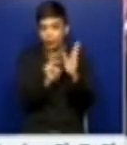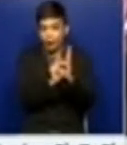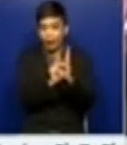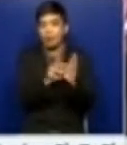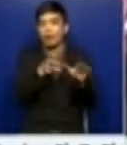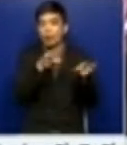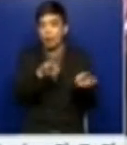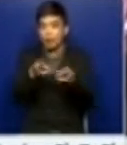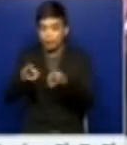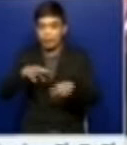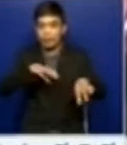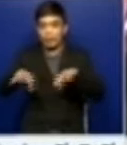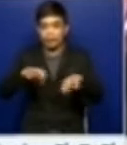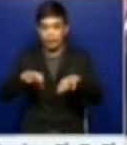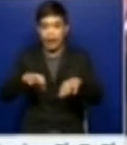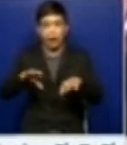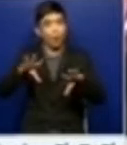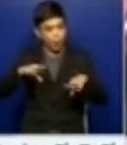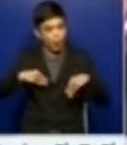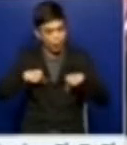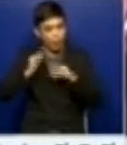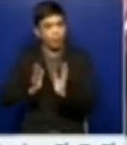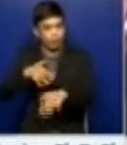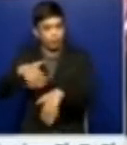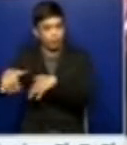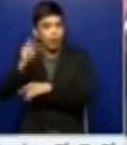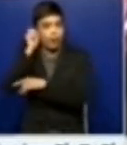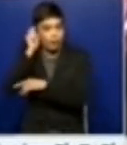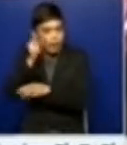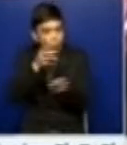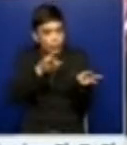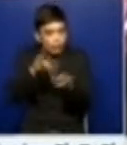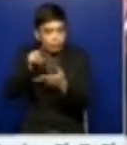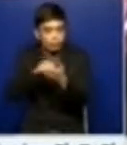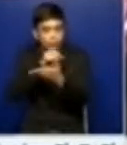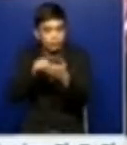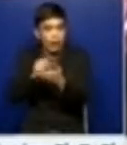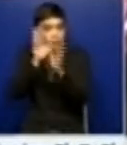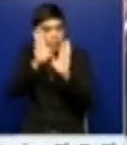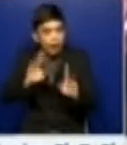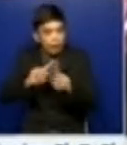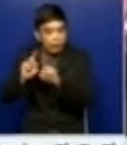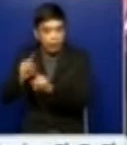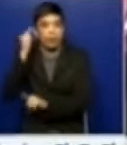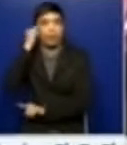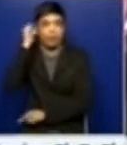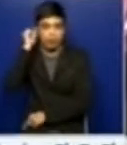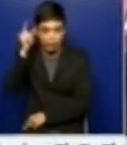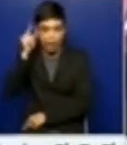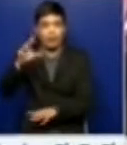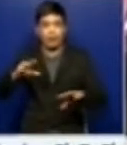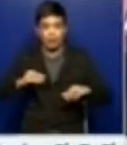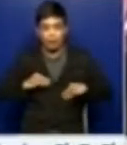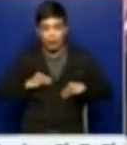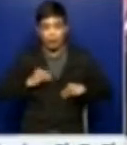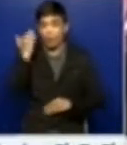ชนเห็นชอบแล้วก็เข้าใจในหลักการและเหตุผลของการเลือกตั้งการเลือกตั้งนั้นกก